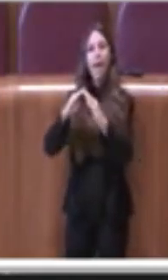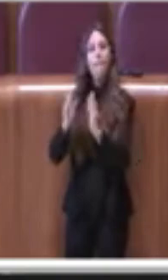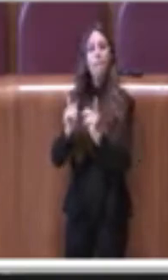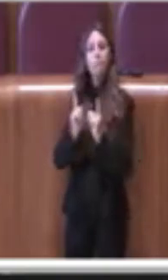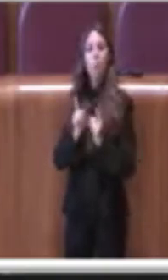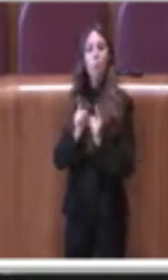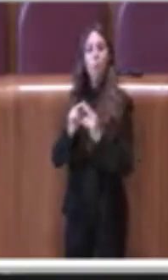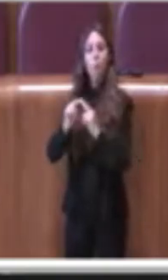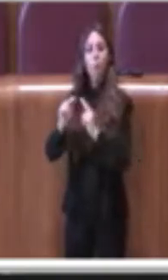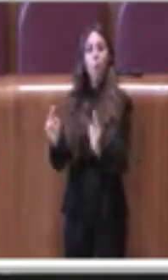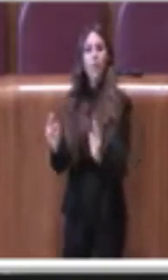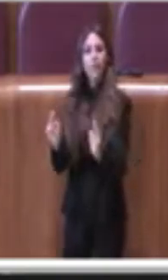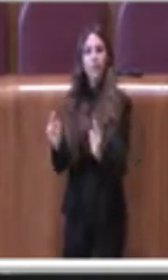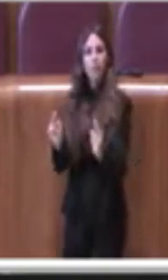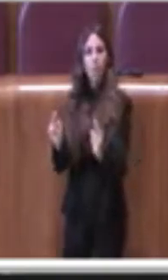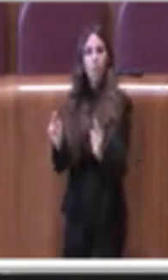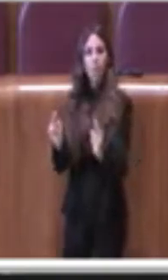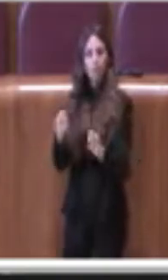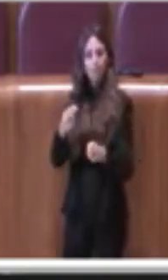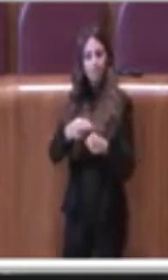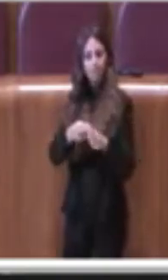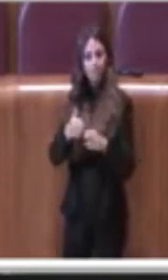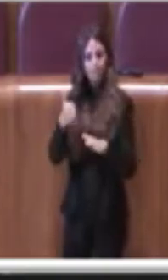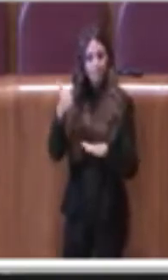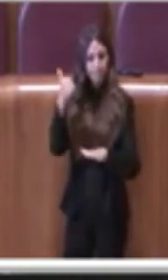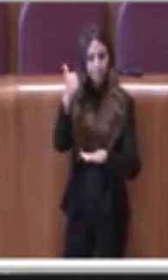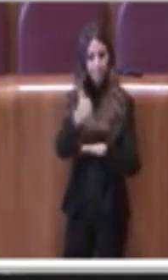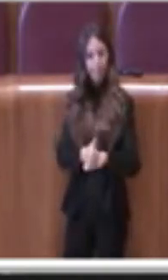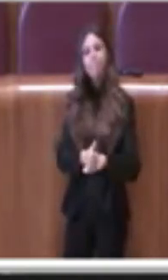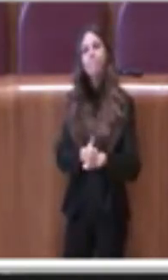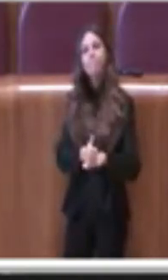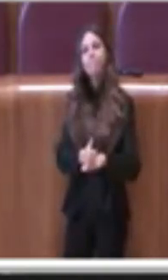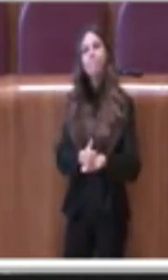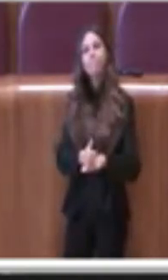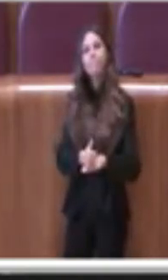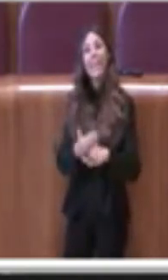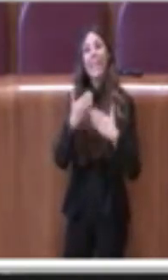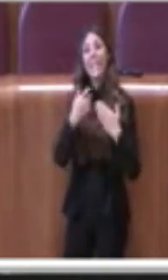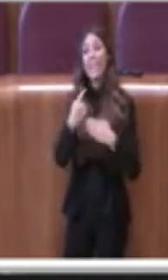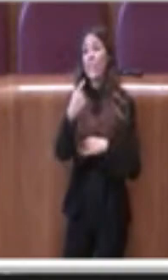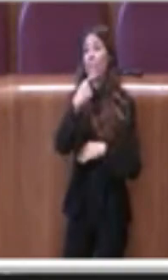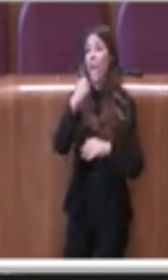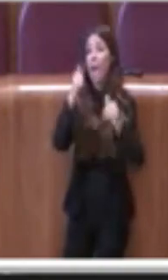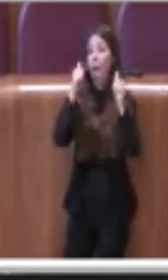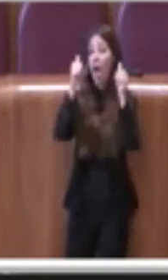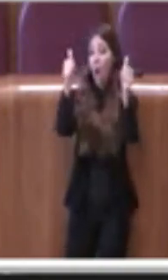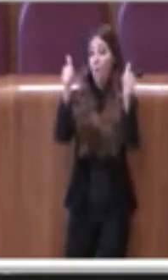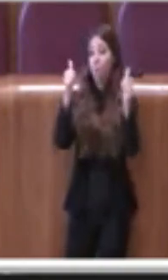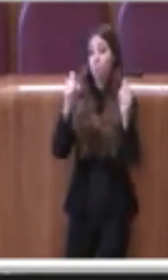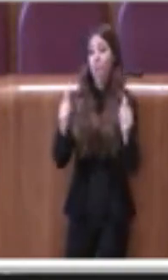Capitale per la prima volta in questi anni, con l'appalto quadro di